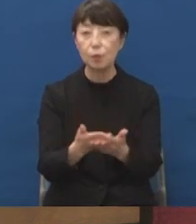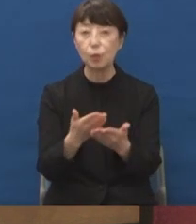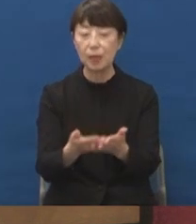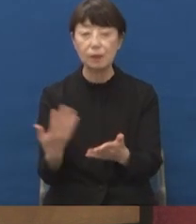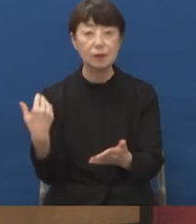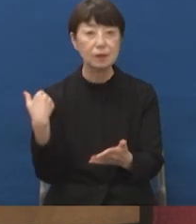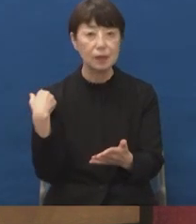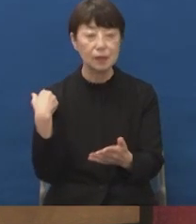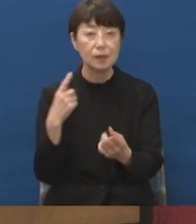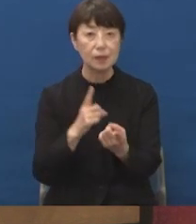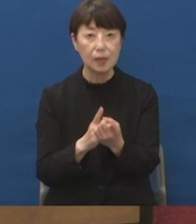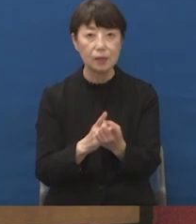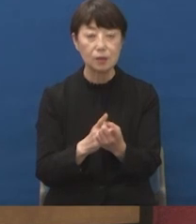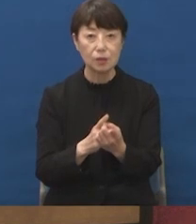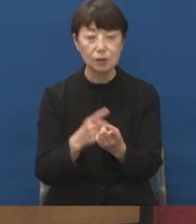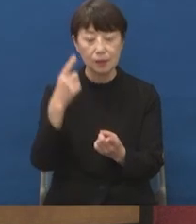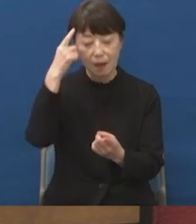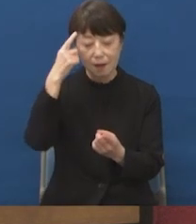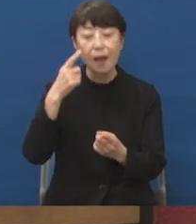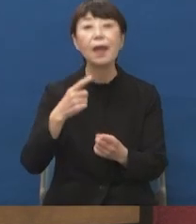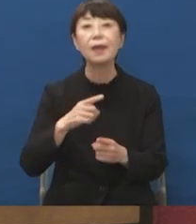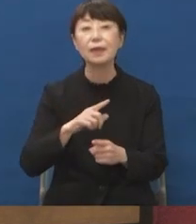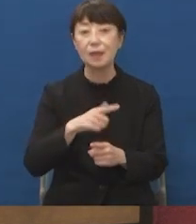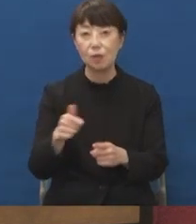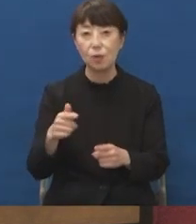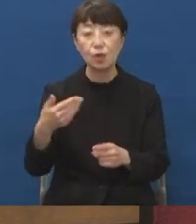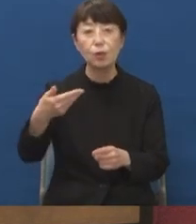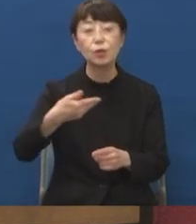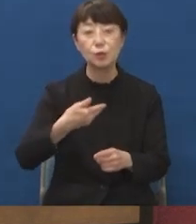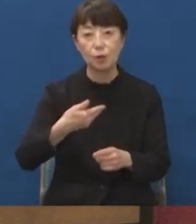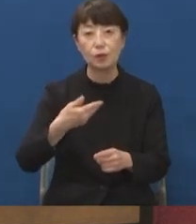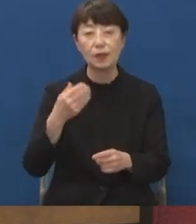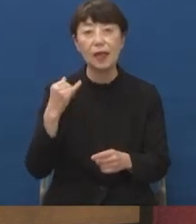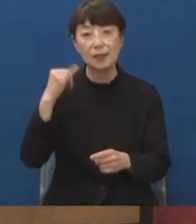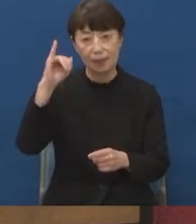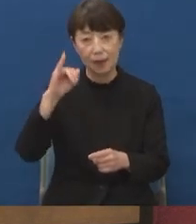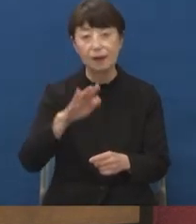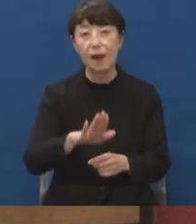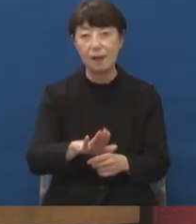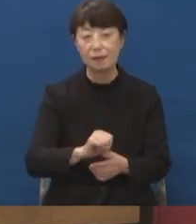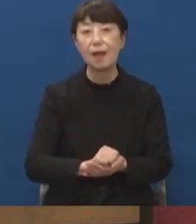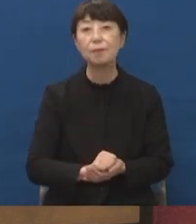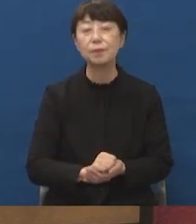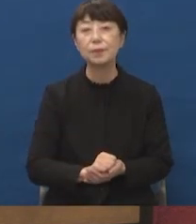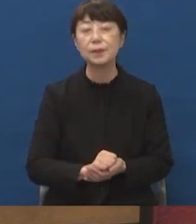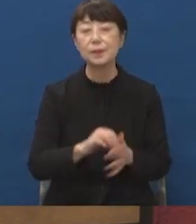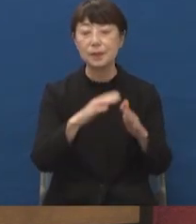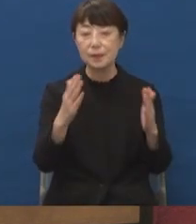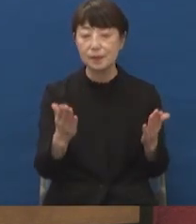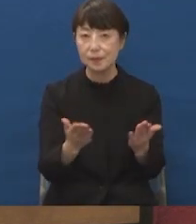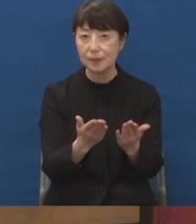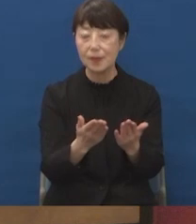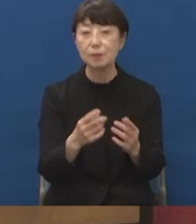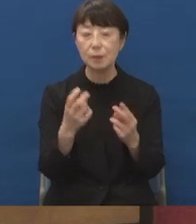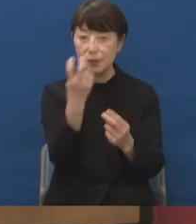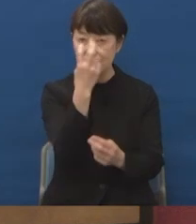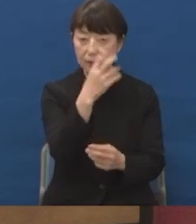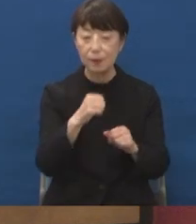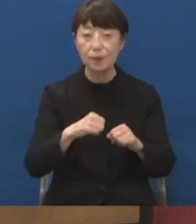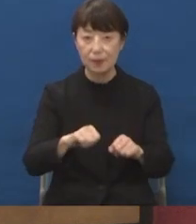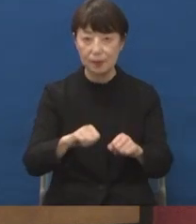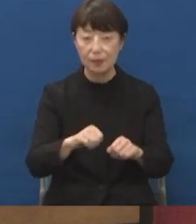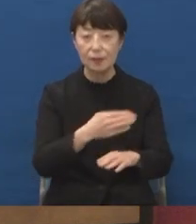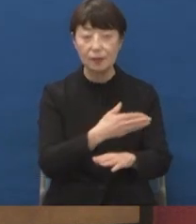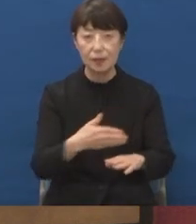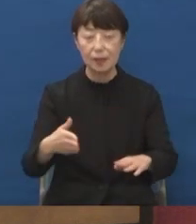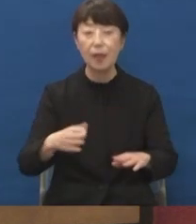対する認識などについて、質疑やご意見がありました。概略以上のような審査の後、さらに各会